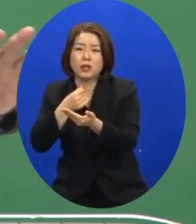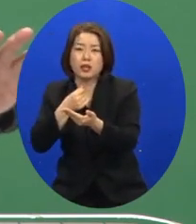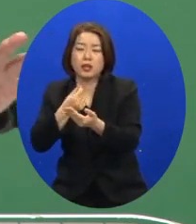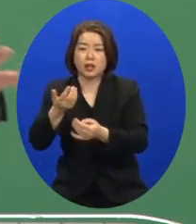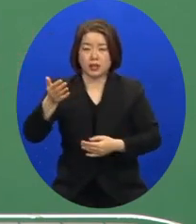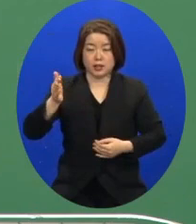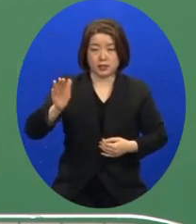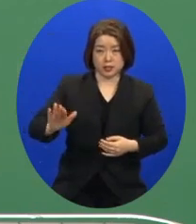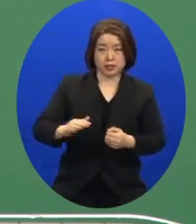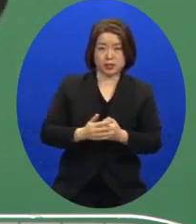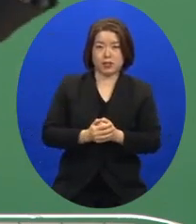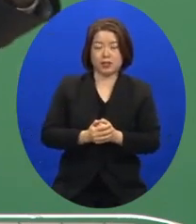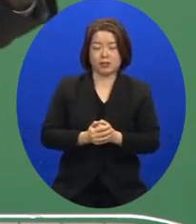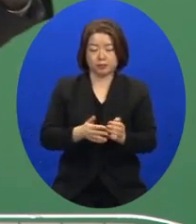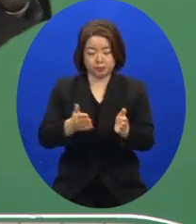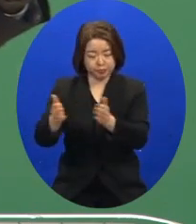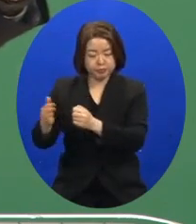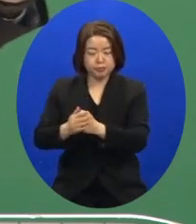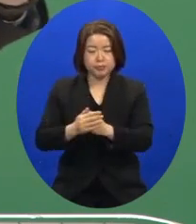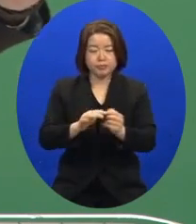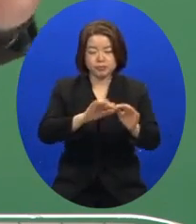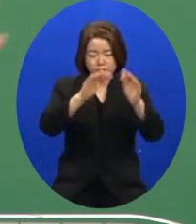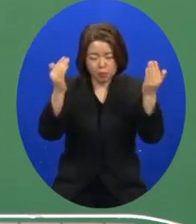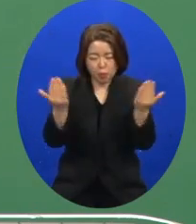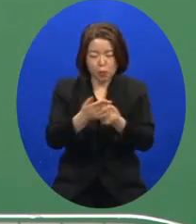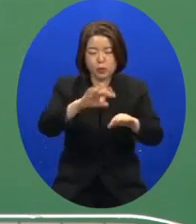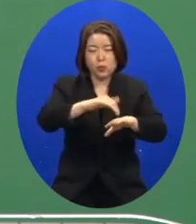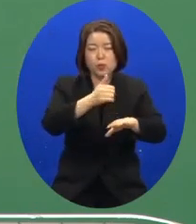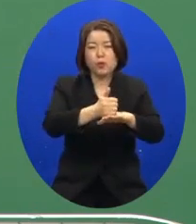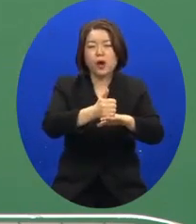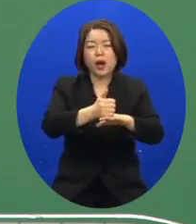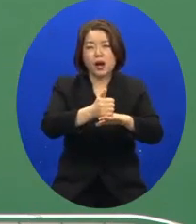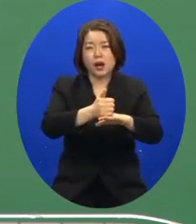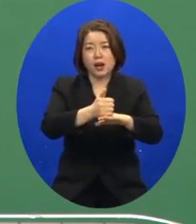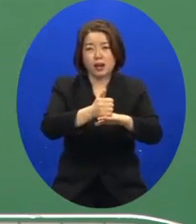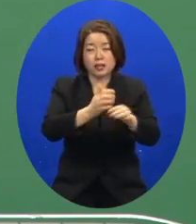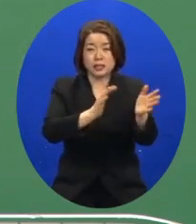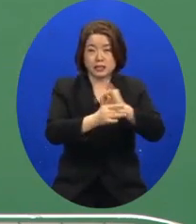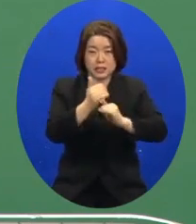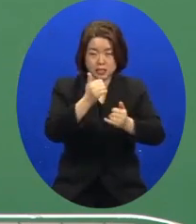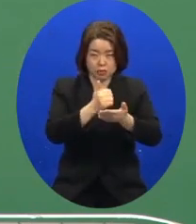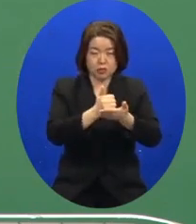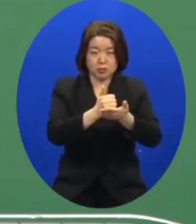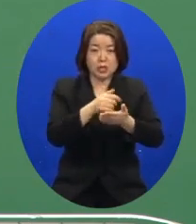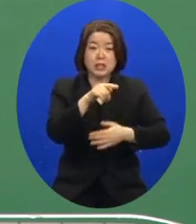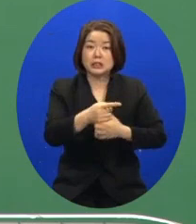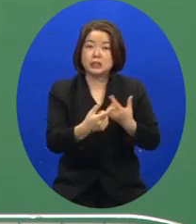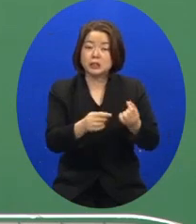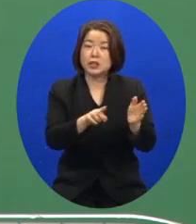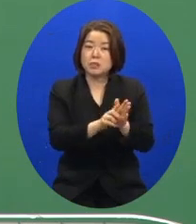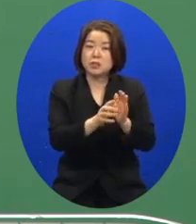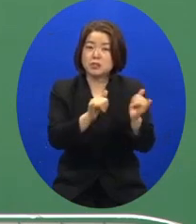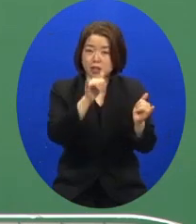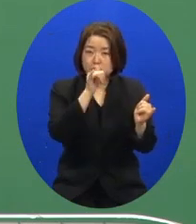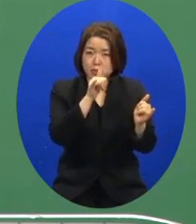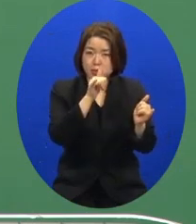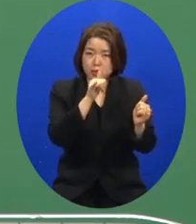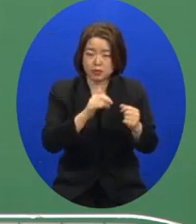그런데 만왕의 왕이신 예수님도 그렇게 믿는 성도들이 있습니다.